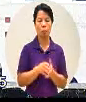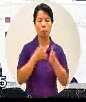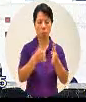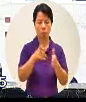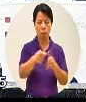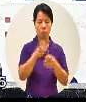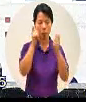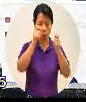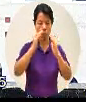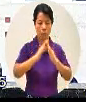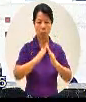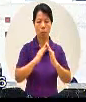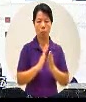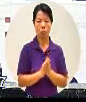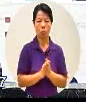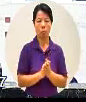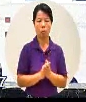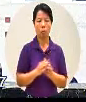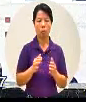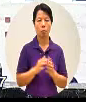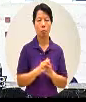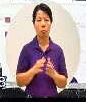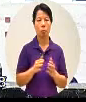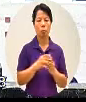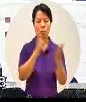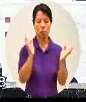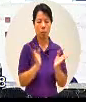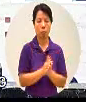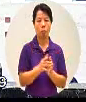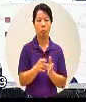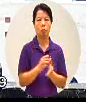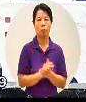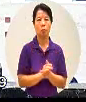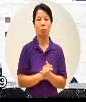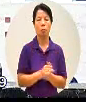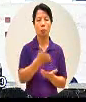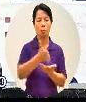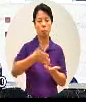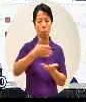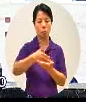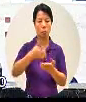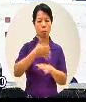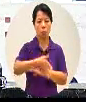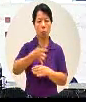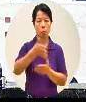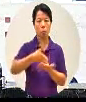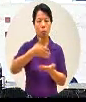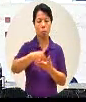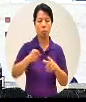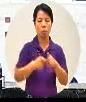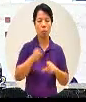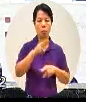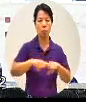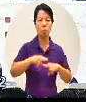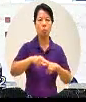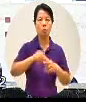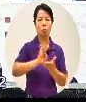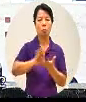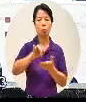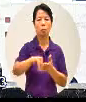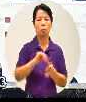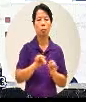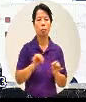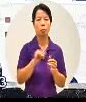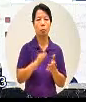高雄市所有者有共划做公共设施用地，啊，如果